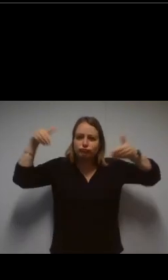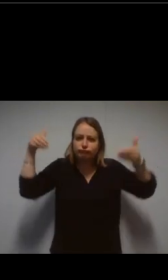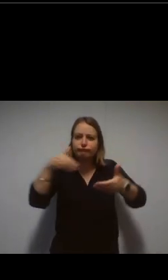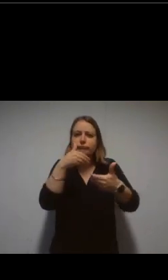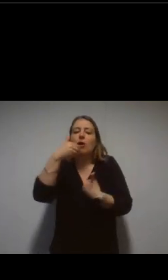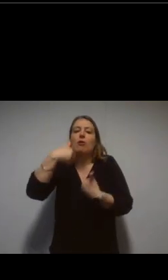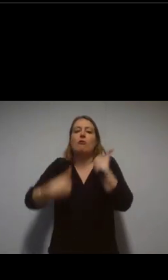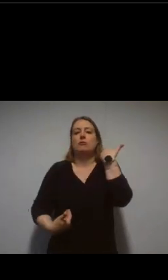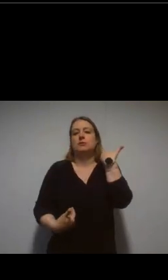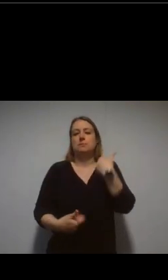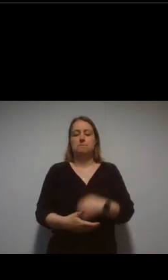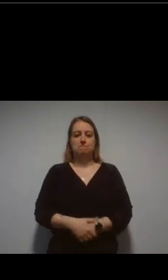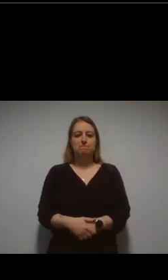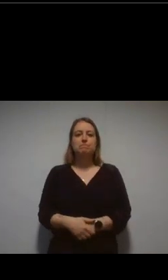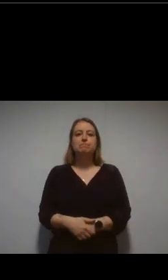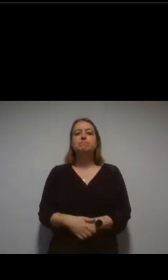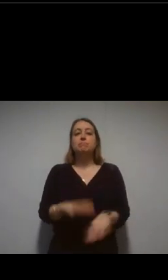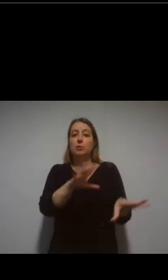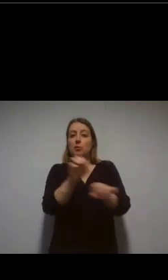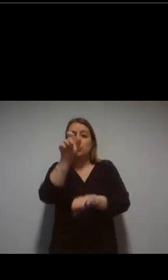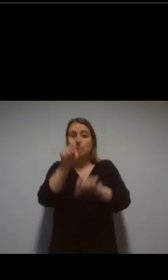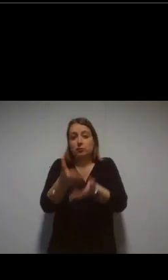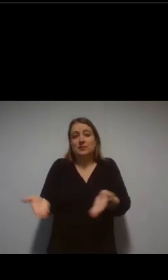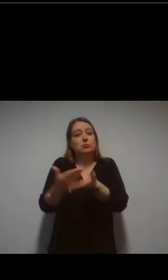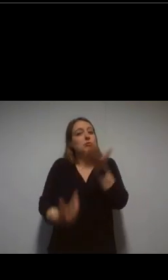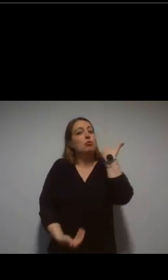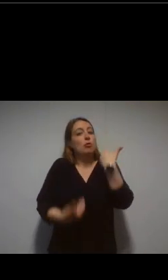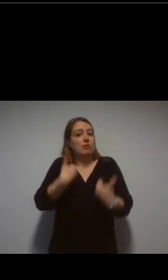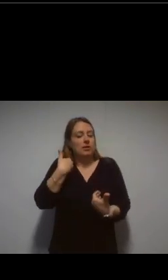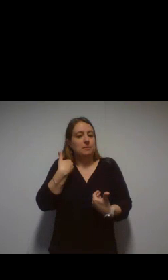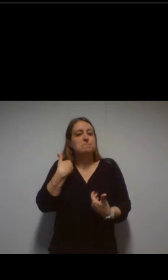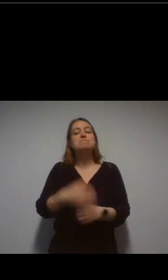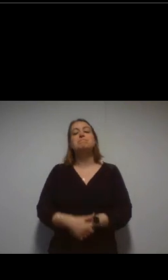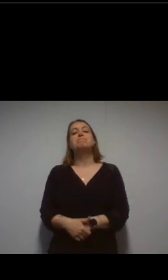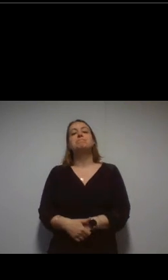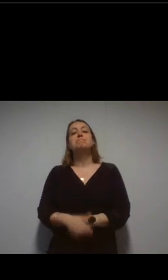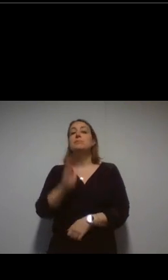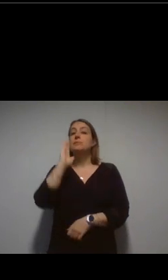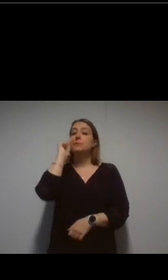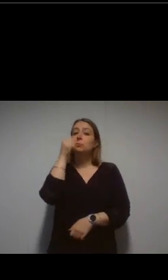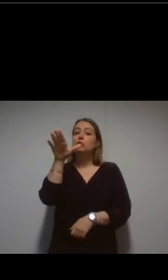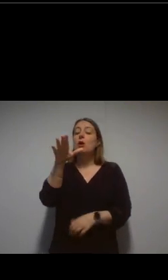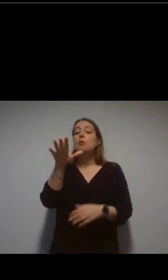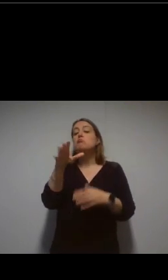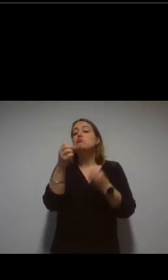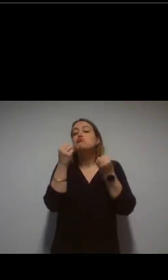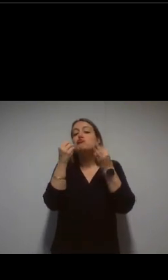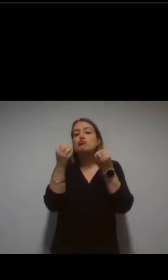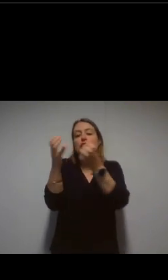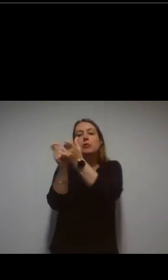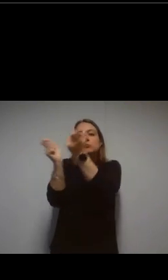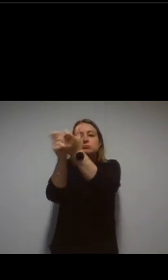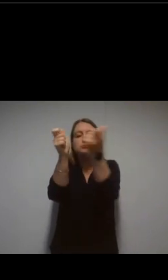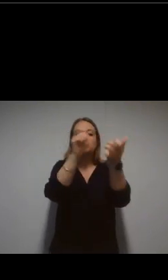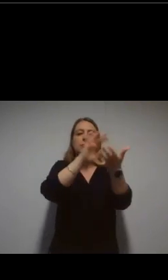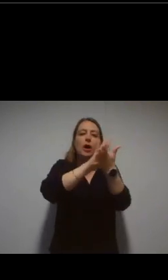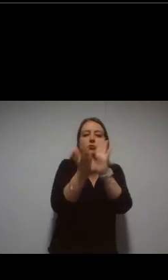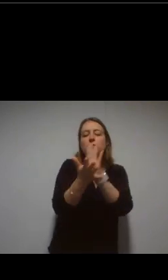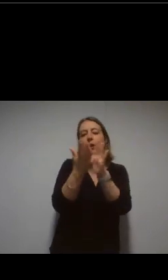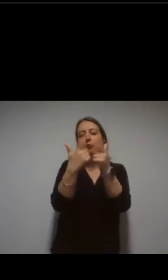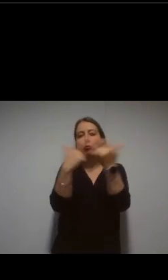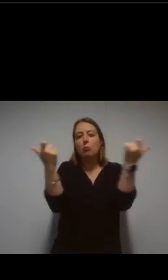concentrer sur le recrutement de personnes en situation de handicap. Et pour ce faire, nous invitons régulièrement des structures, des associations pour venir